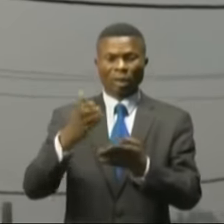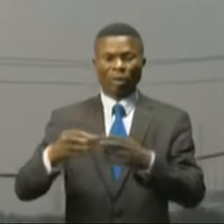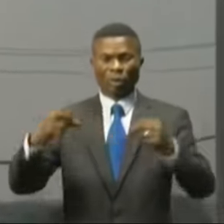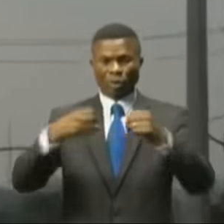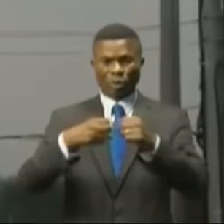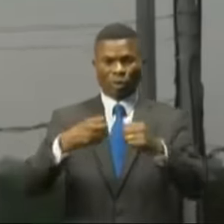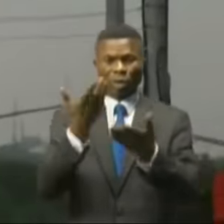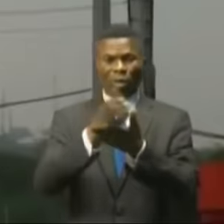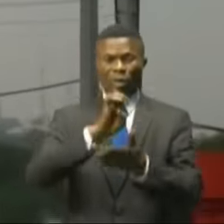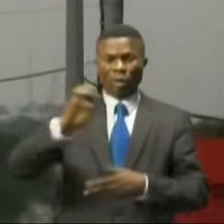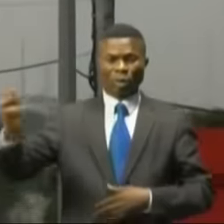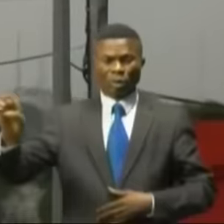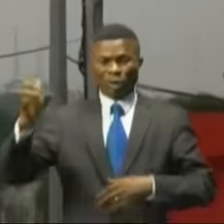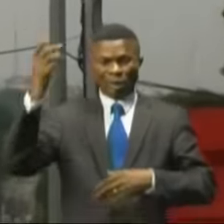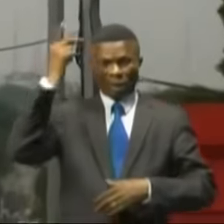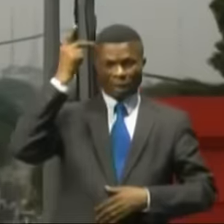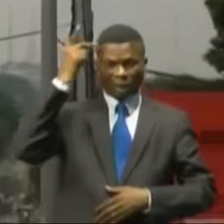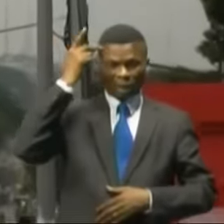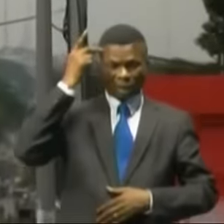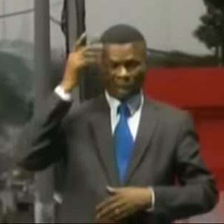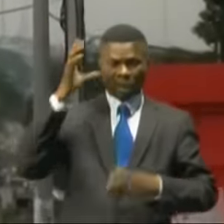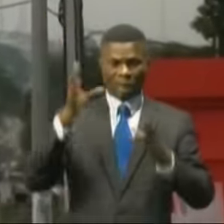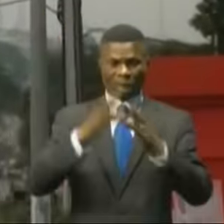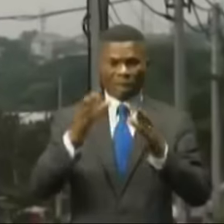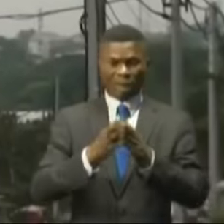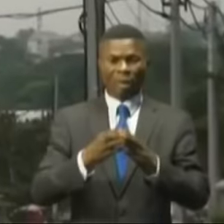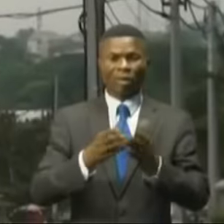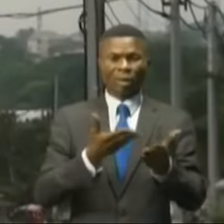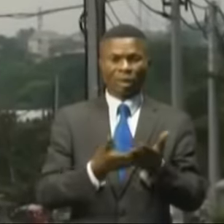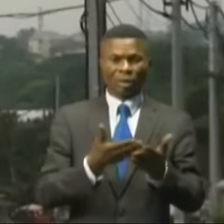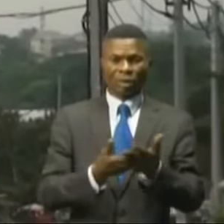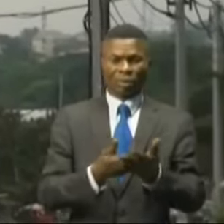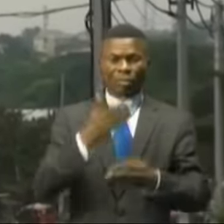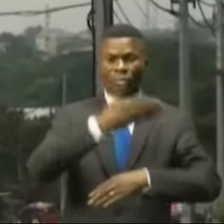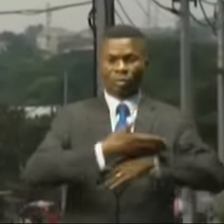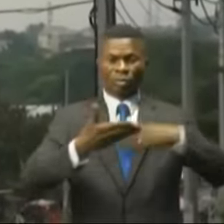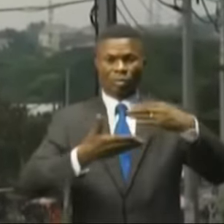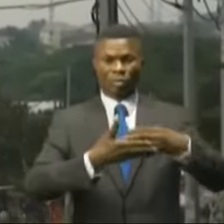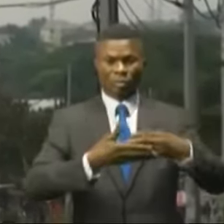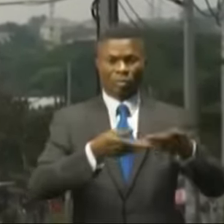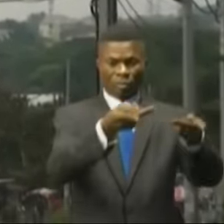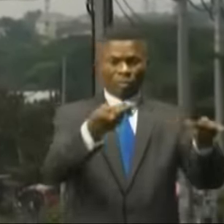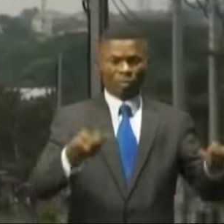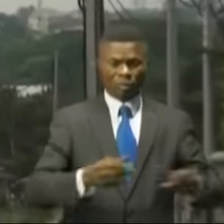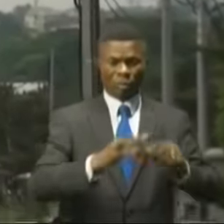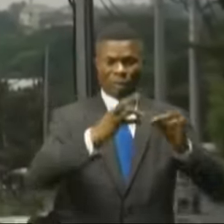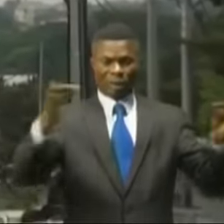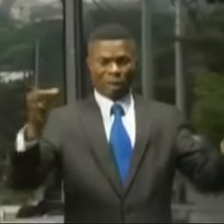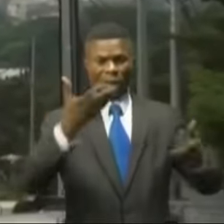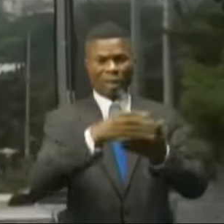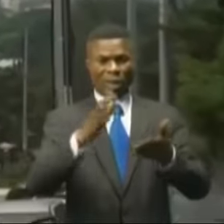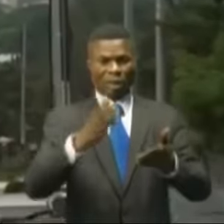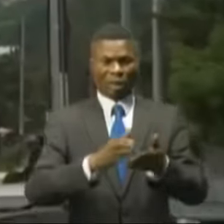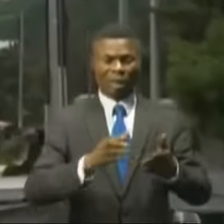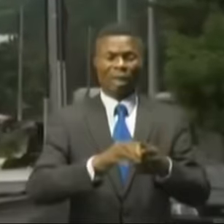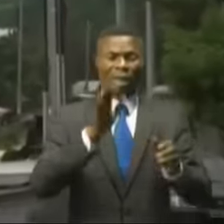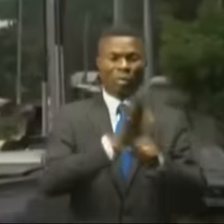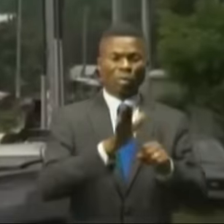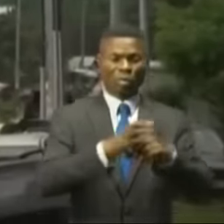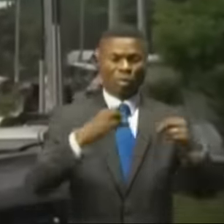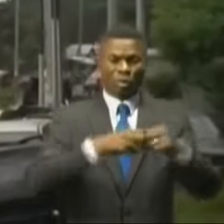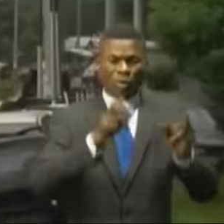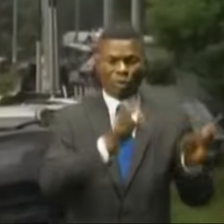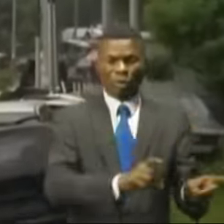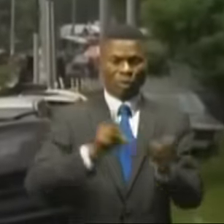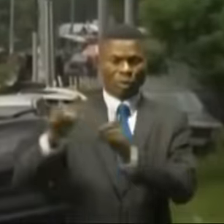dans la partie ouest de Kinshasa avec entre autres la construction de 6 nouvelles lignes de distribution de 20 kV, le placement de